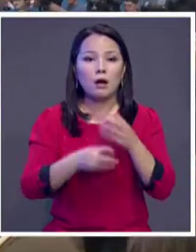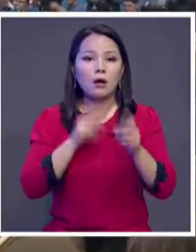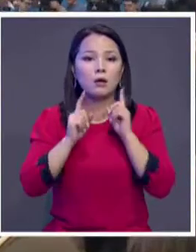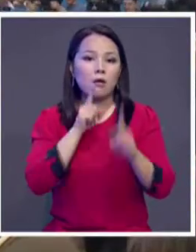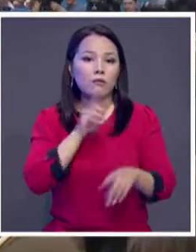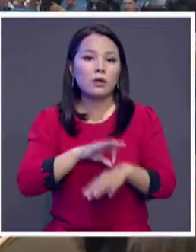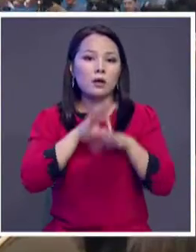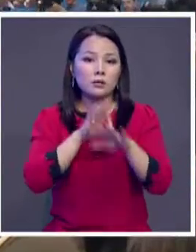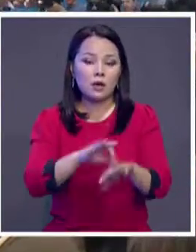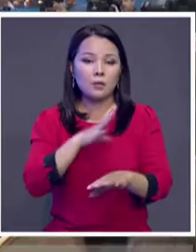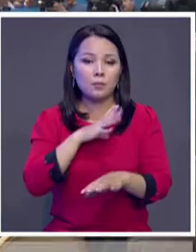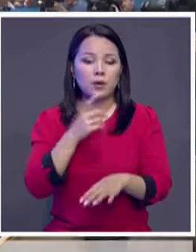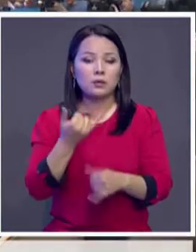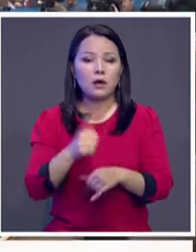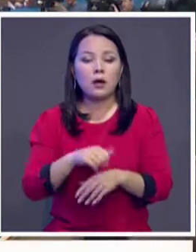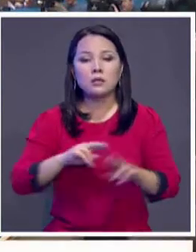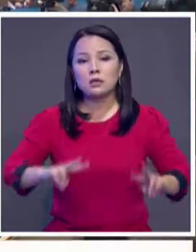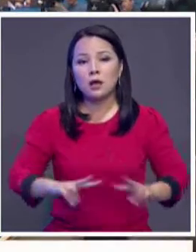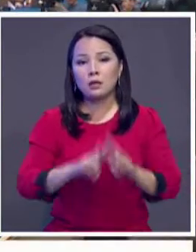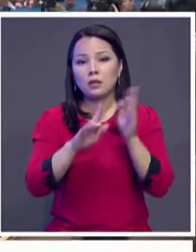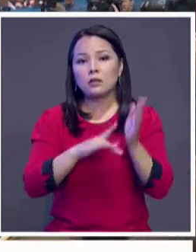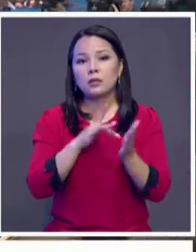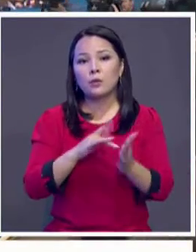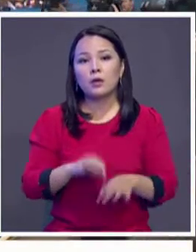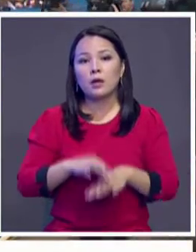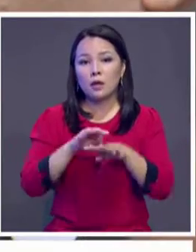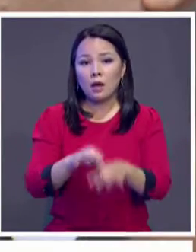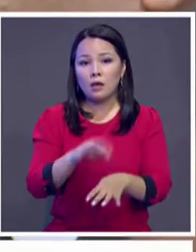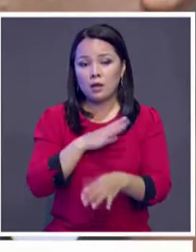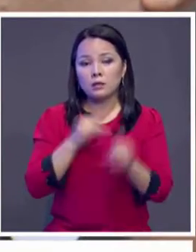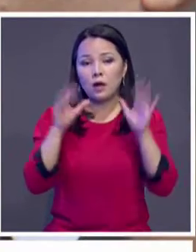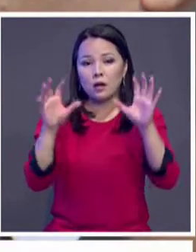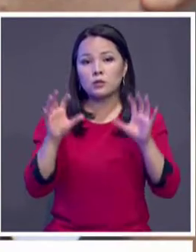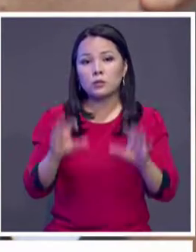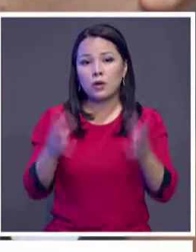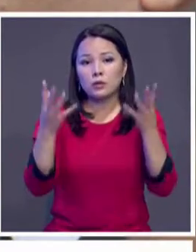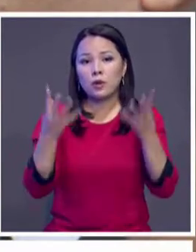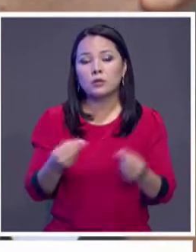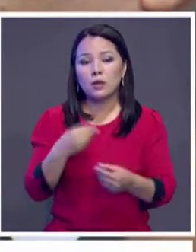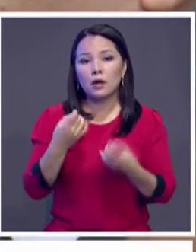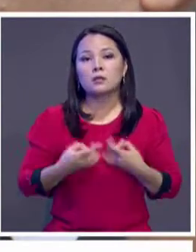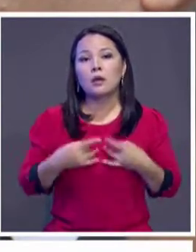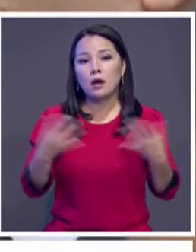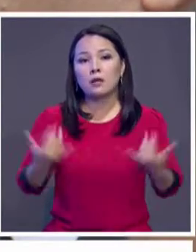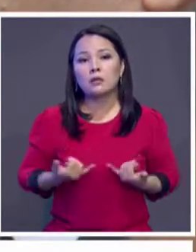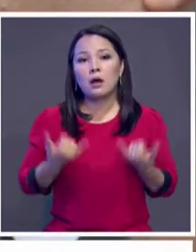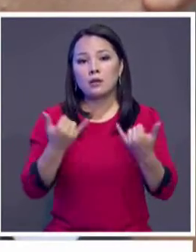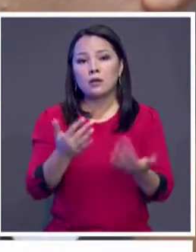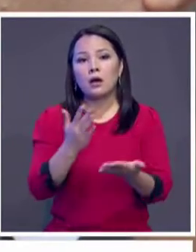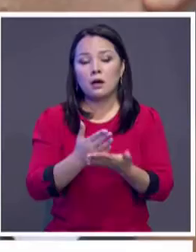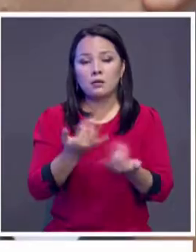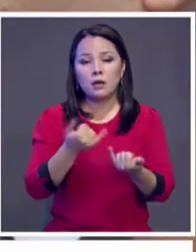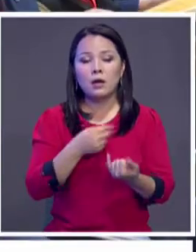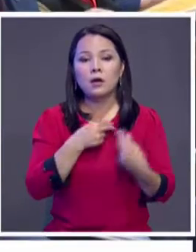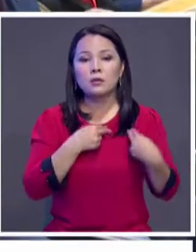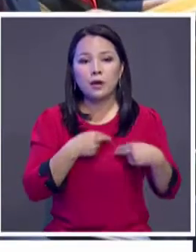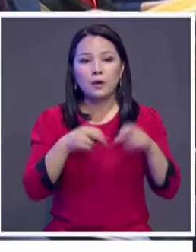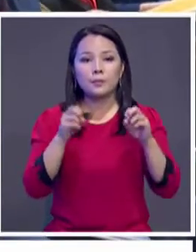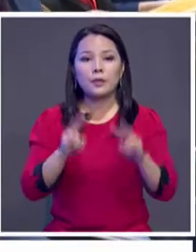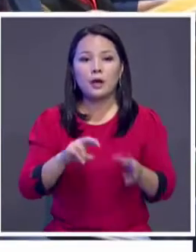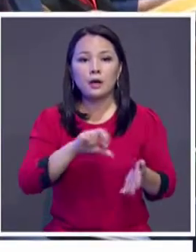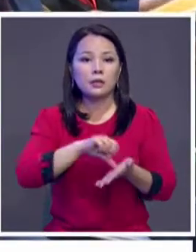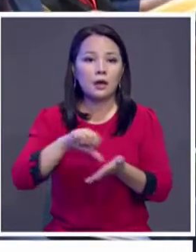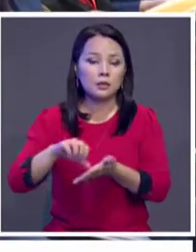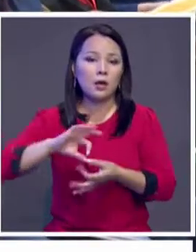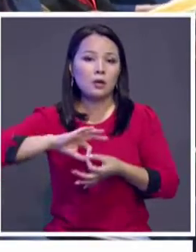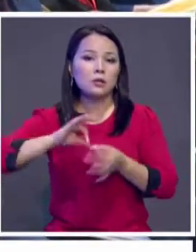халықаралық конференция бүгін Елордада да басталды. Конституция күніне арналған шараға мемлекет және қоғам қайраткерлері қатысты. Мемлекеттік хатшы